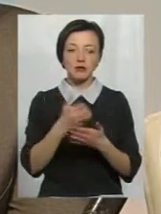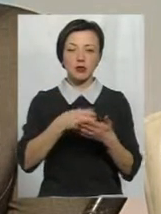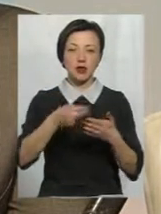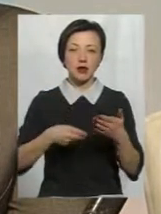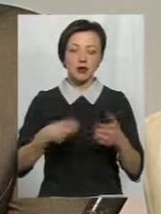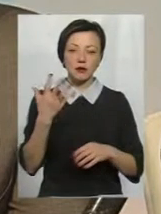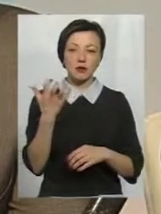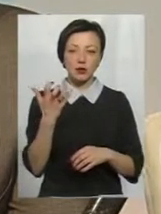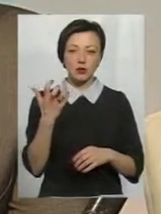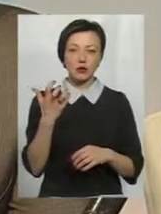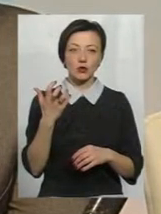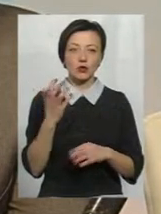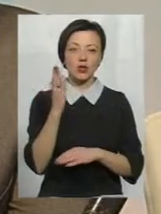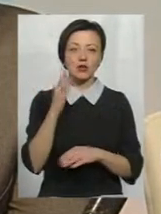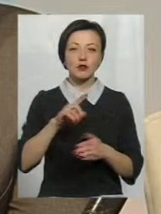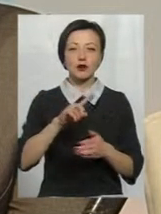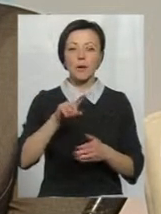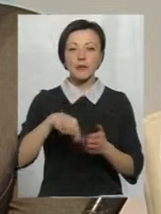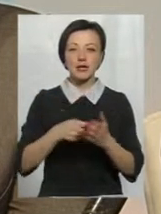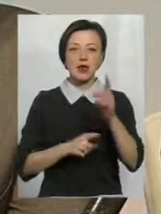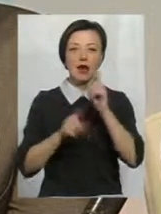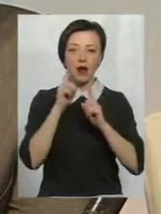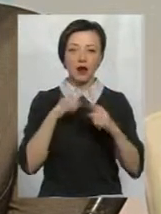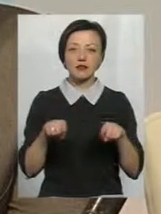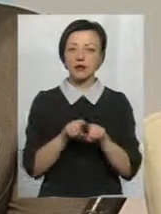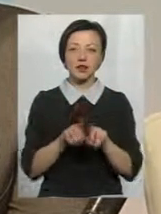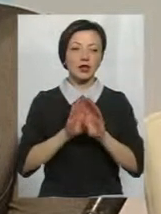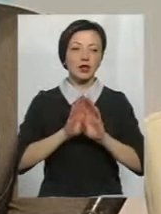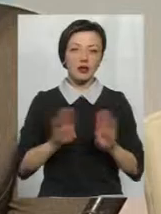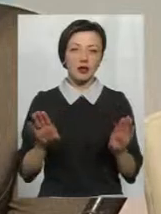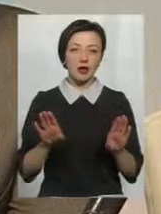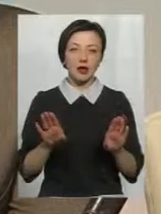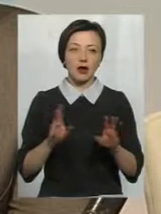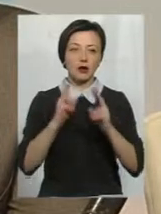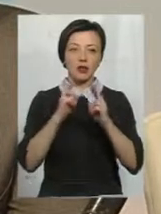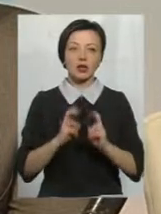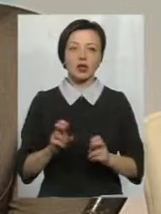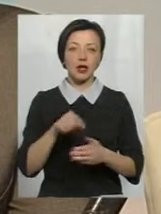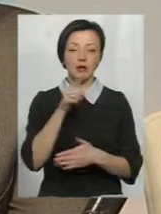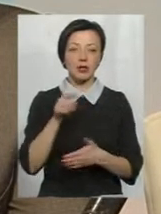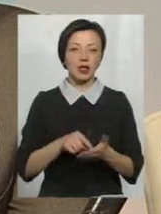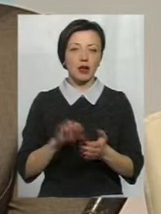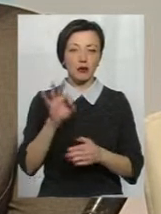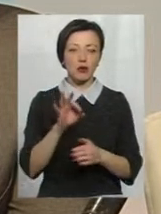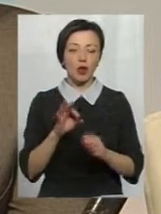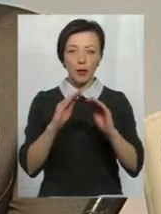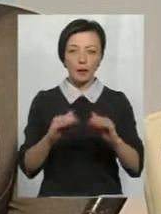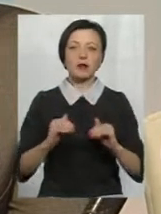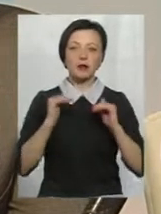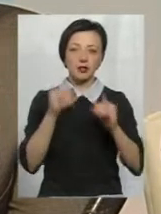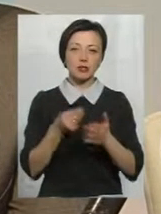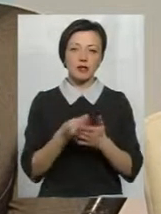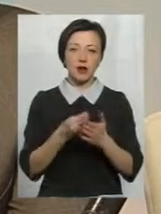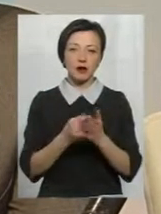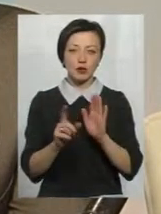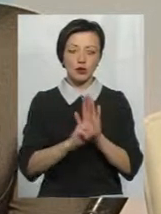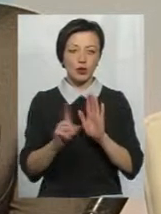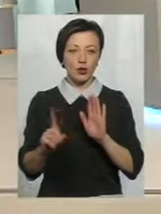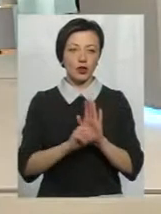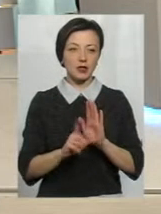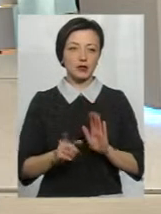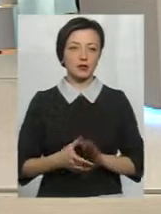500 голосів, щоб сесія міської ради все ж таки не розглядала питання про підвищення вартості проїзду.